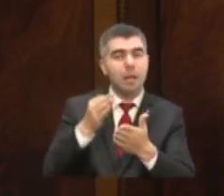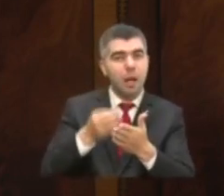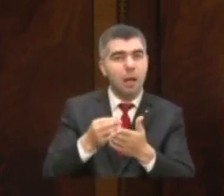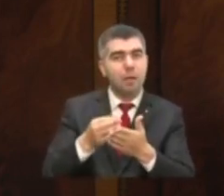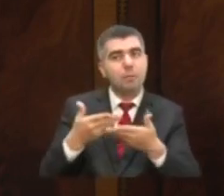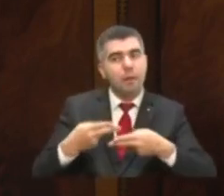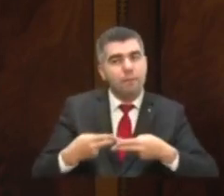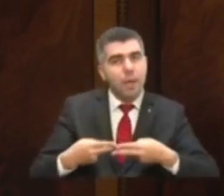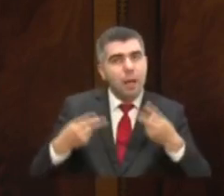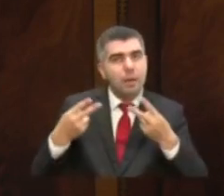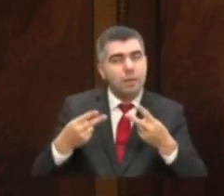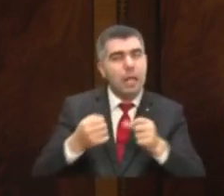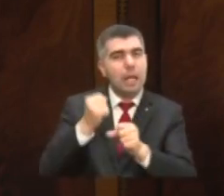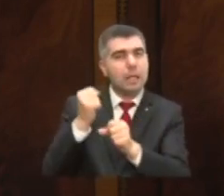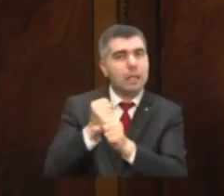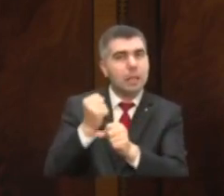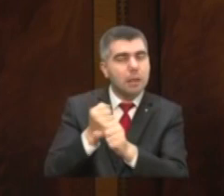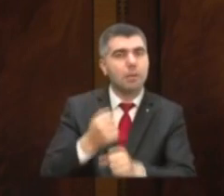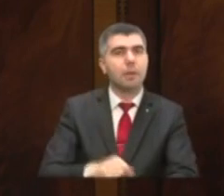مجال كبير للعمل